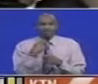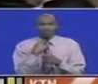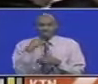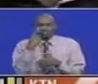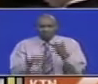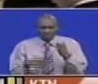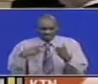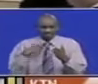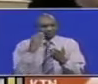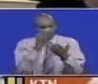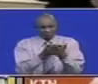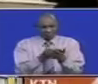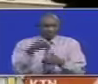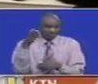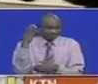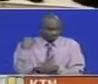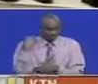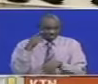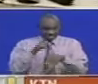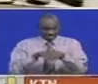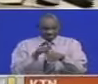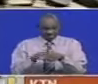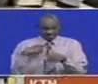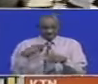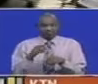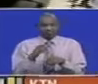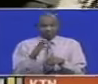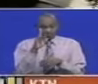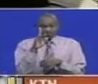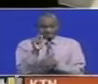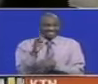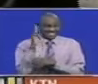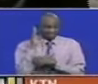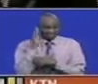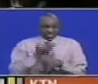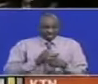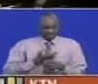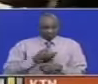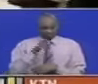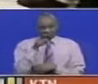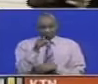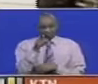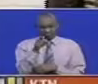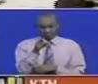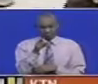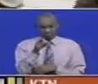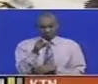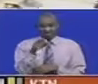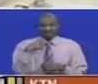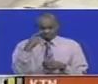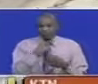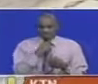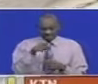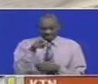lile ombi lililowasilishwa mbele ya baraza la jumuiya ya baraza la usalama la Umoja wa Mataifa la